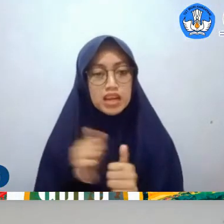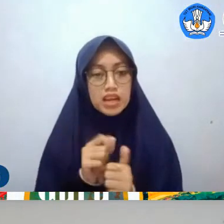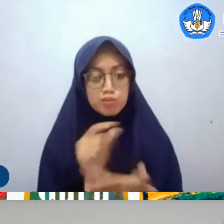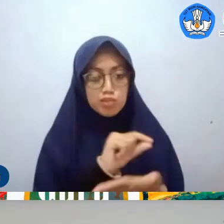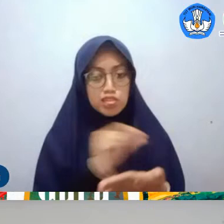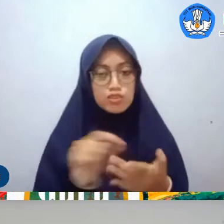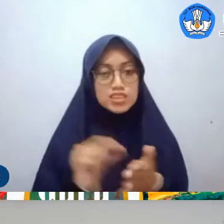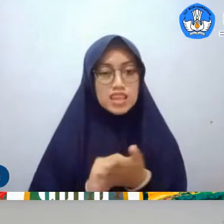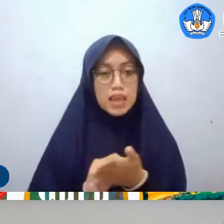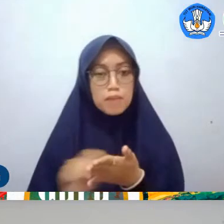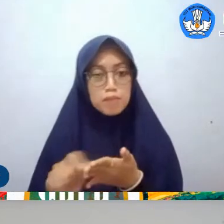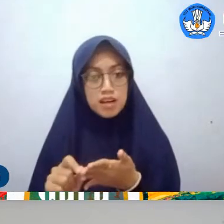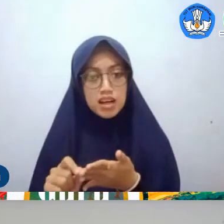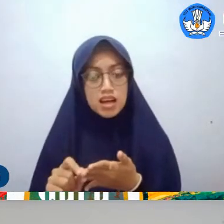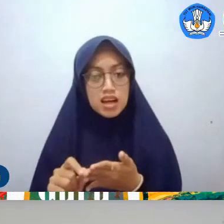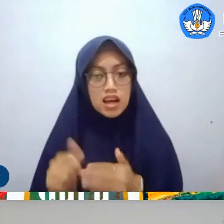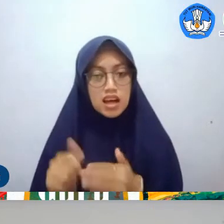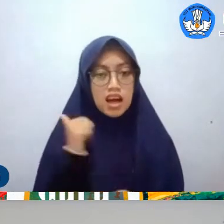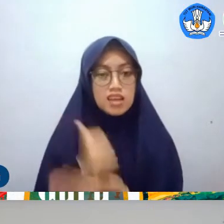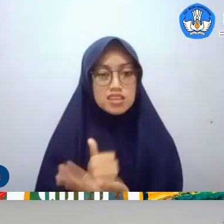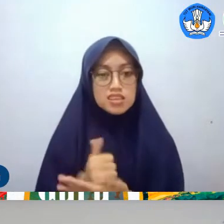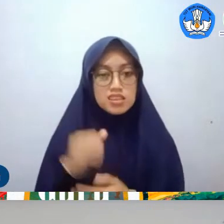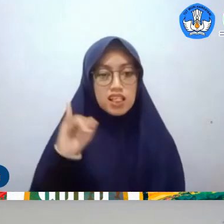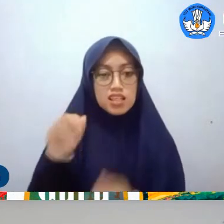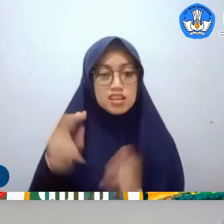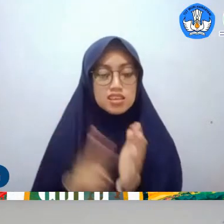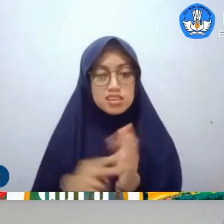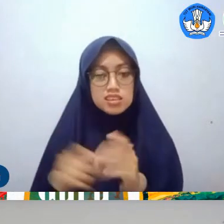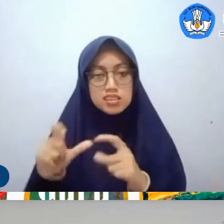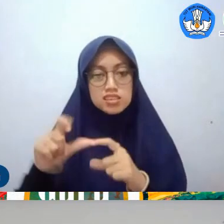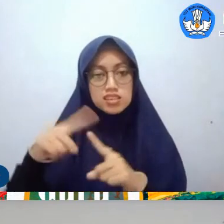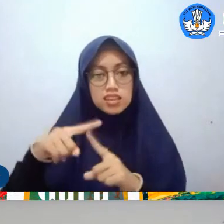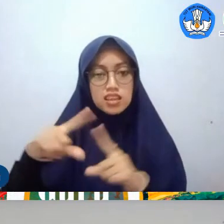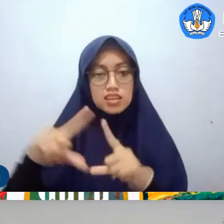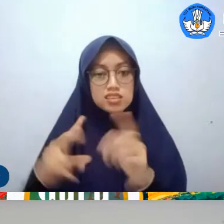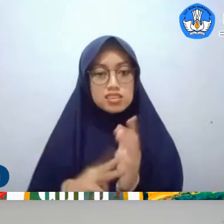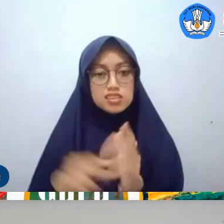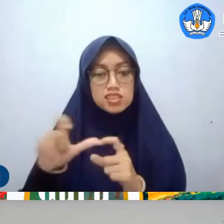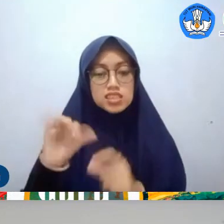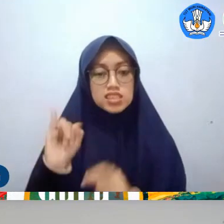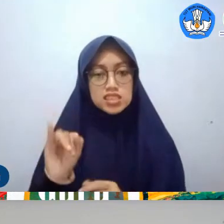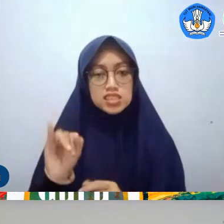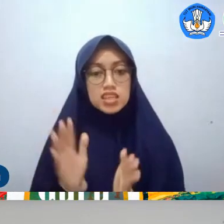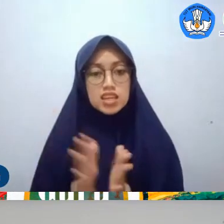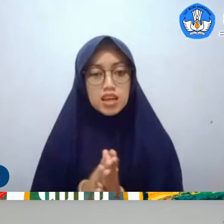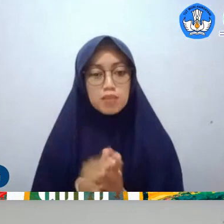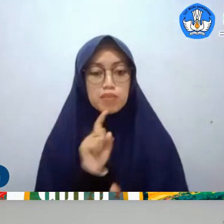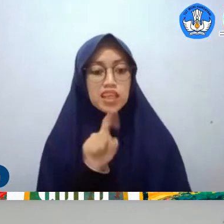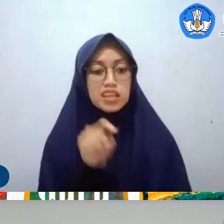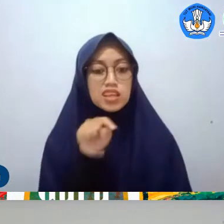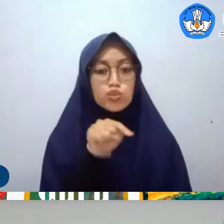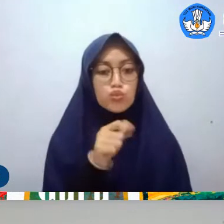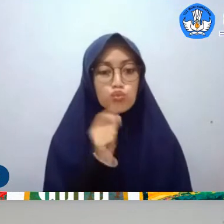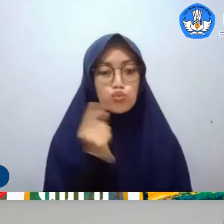asal instansi dan kota asal. Kemudian pertanyaannya ditujukan kepada siapa, dan